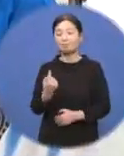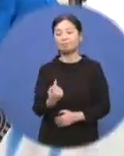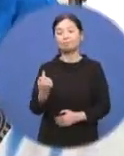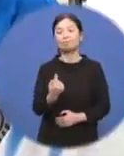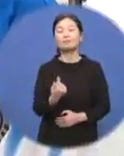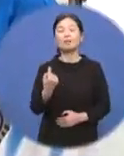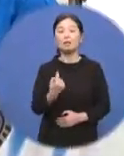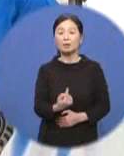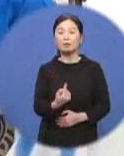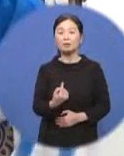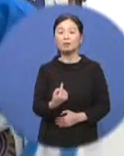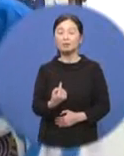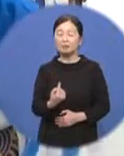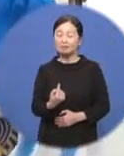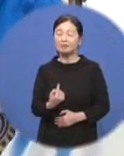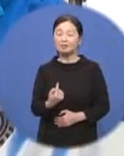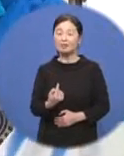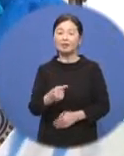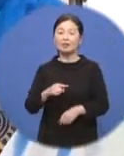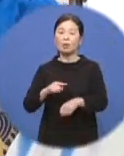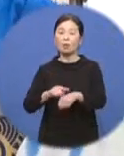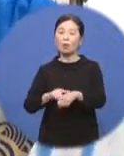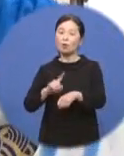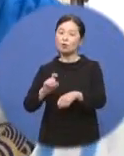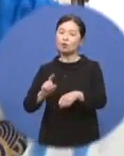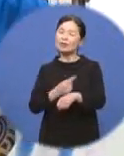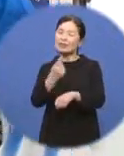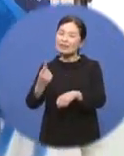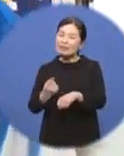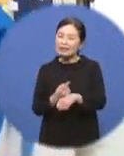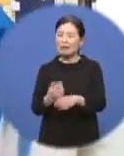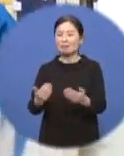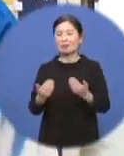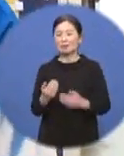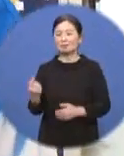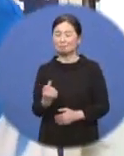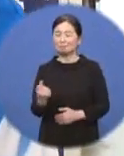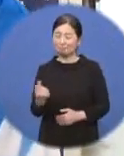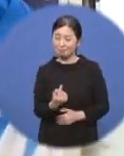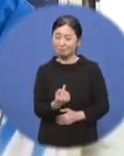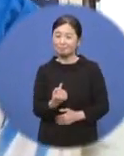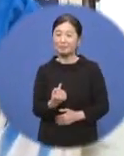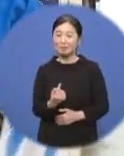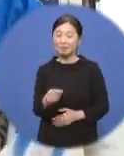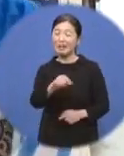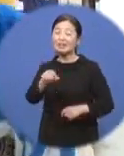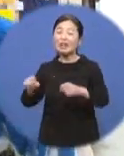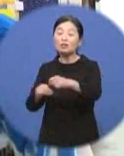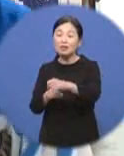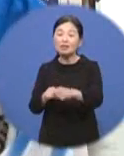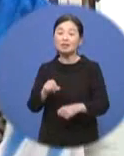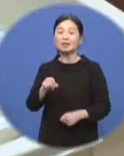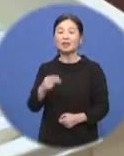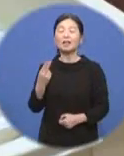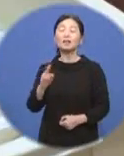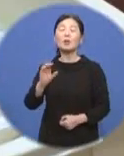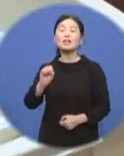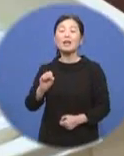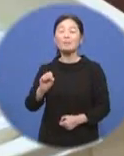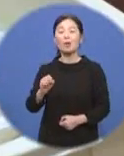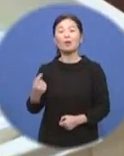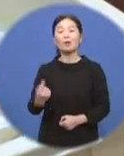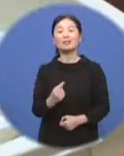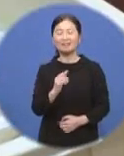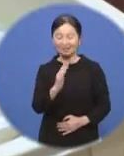11時間かかってきました。 ぜひ土佐清水の方にも、 ぜひ皆さん見てください。はい、